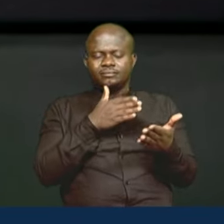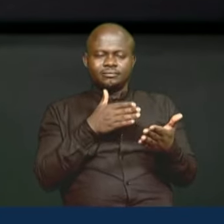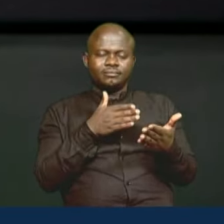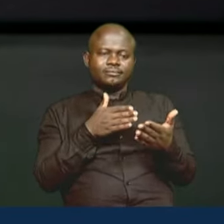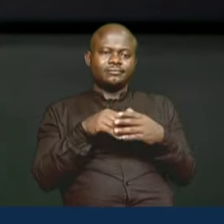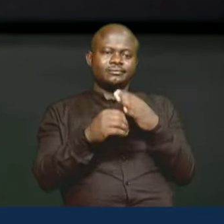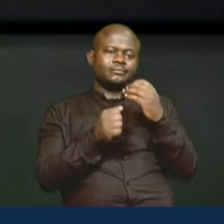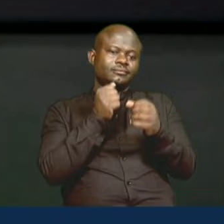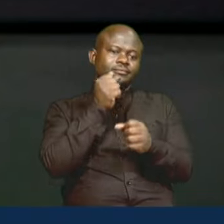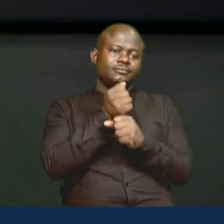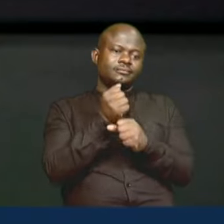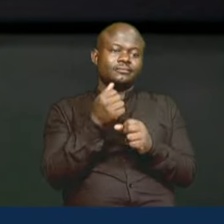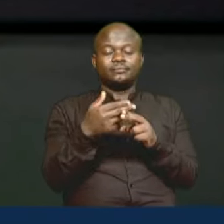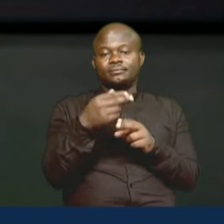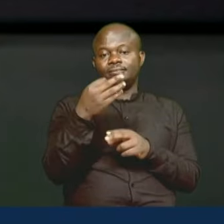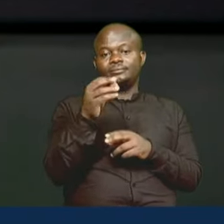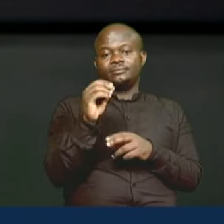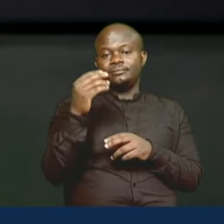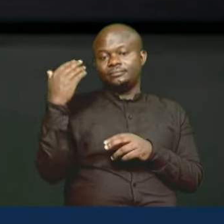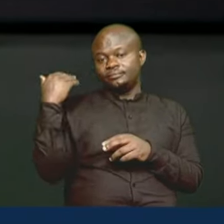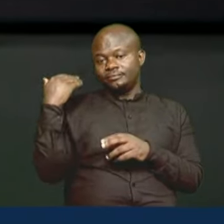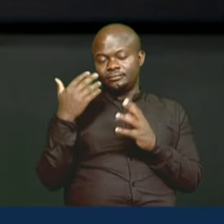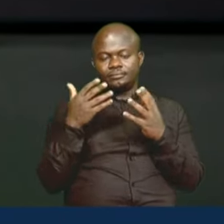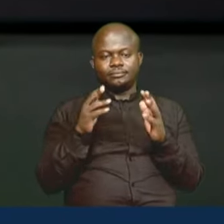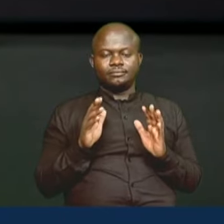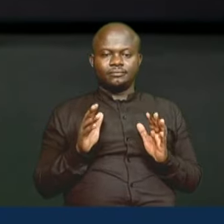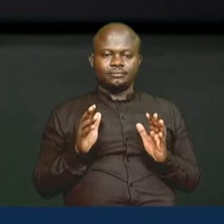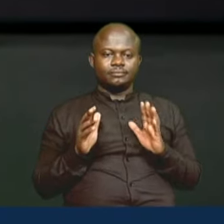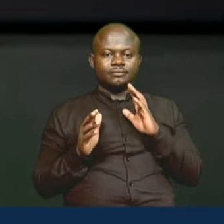muri iyi myaka nka 30 ishize.